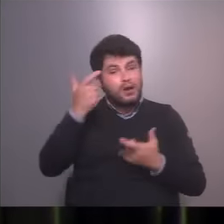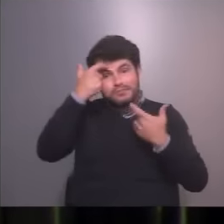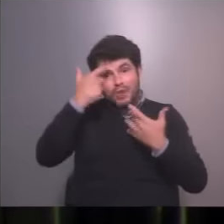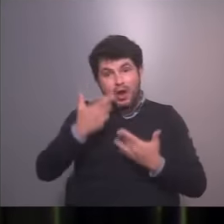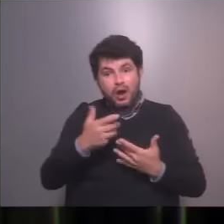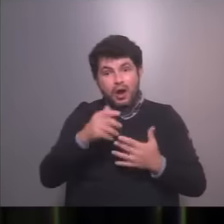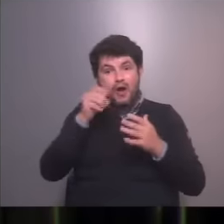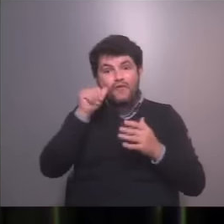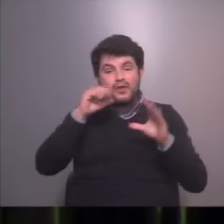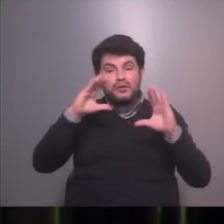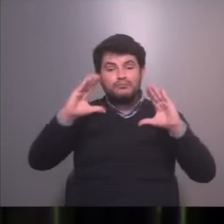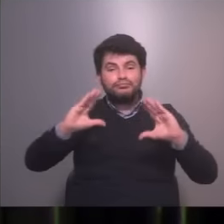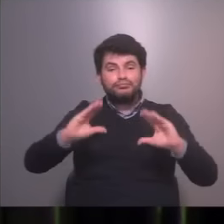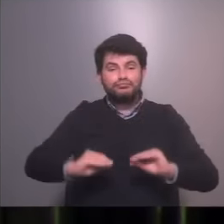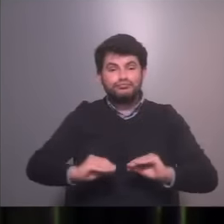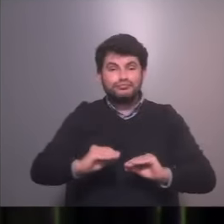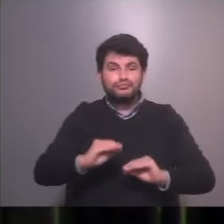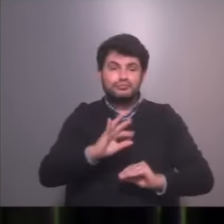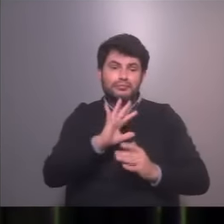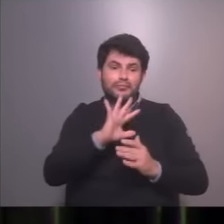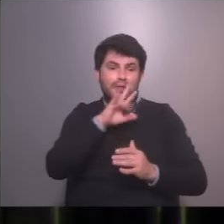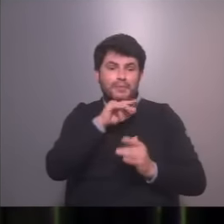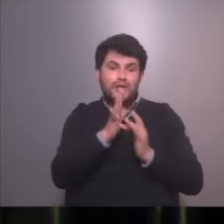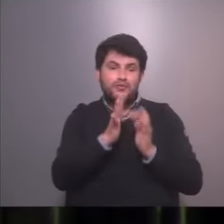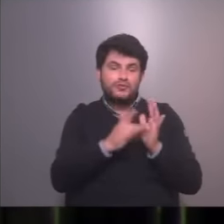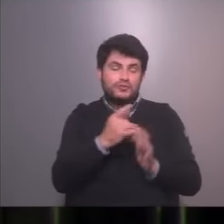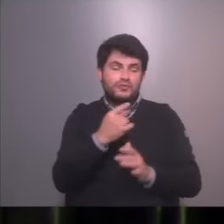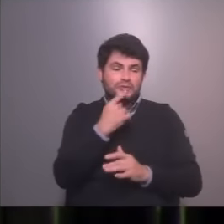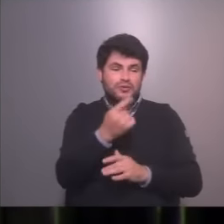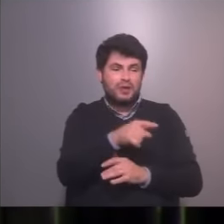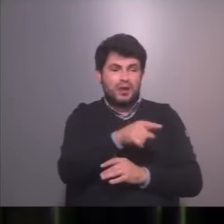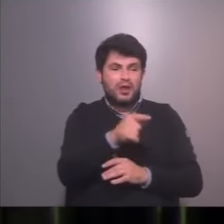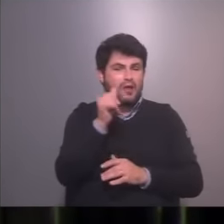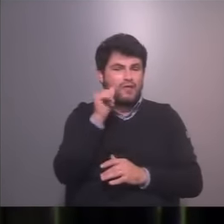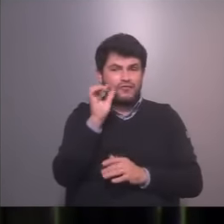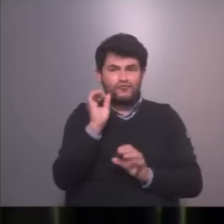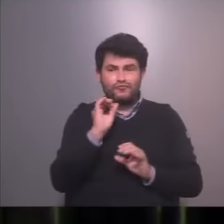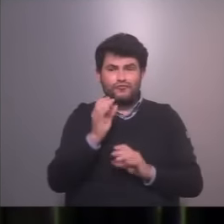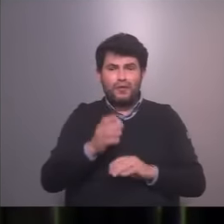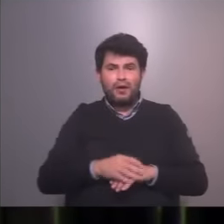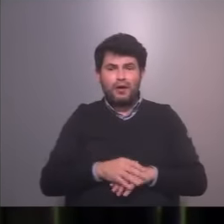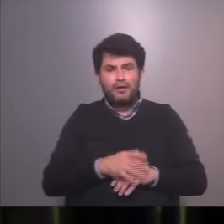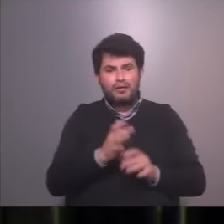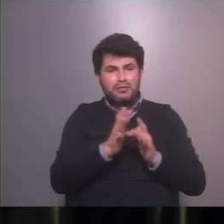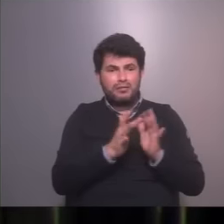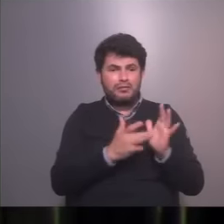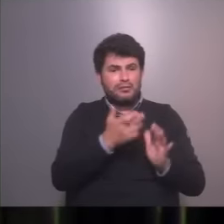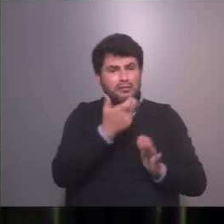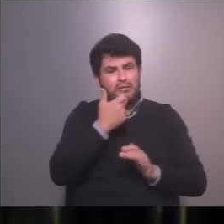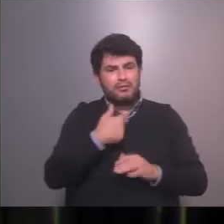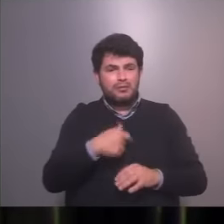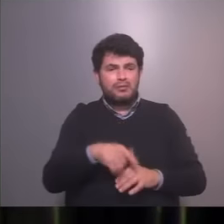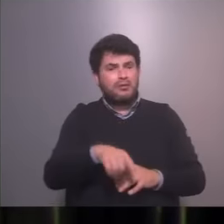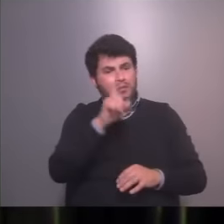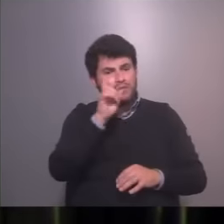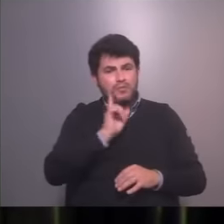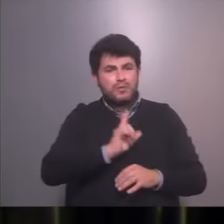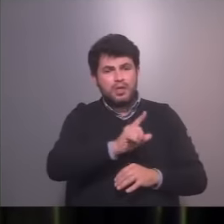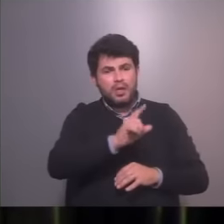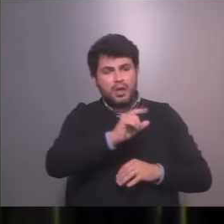to wesele także Jezusa i Jego uczniów. A kiedy zabrakło wina, Matka Jezusa mówi do